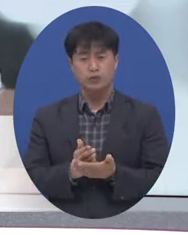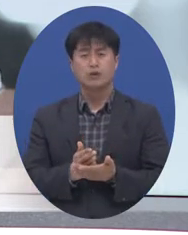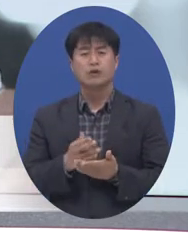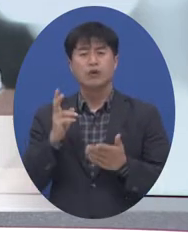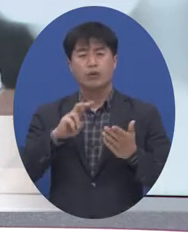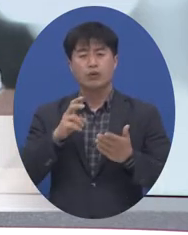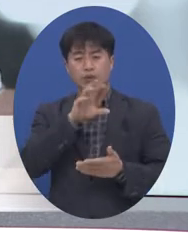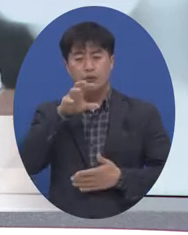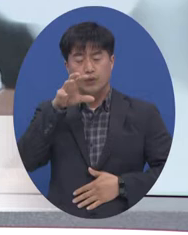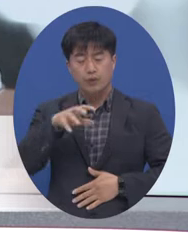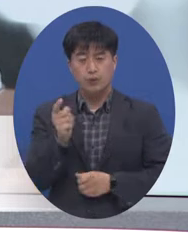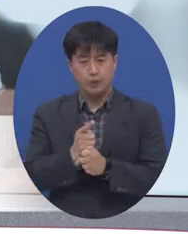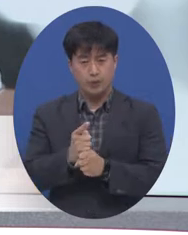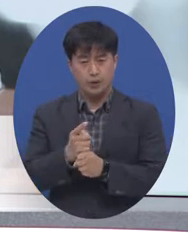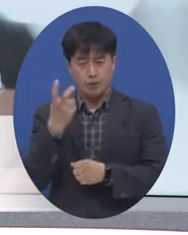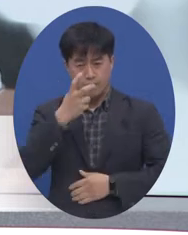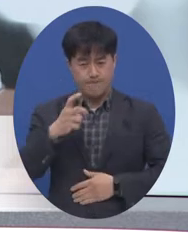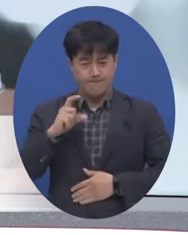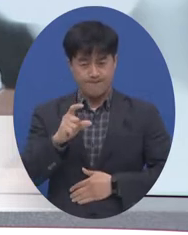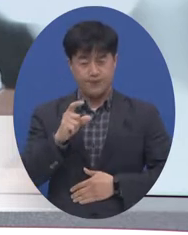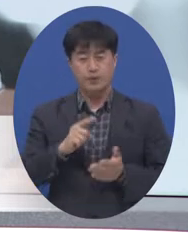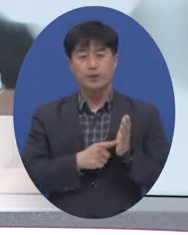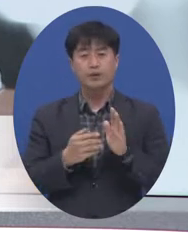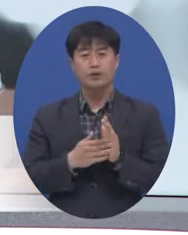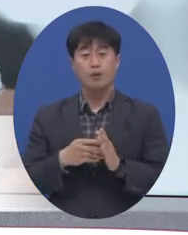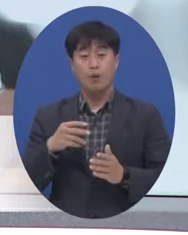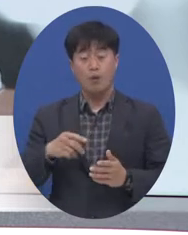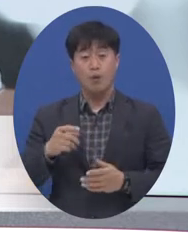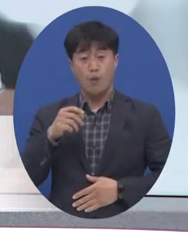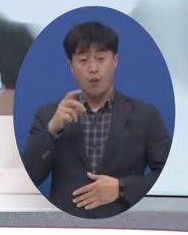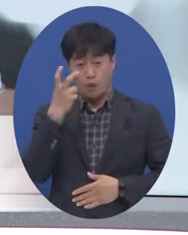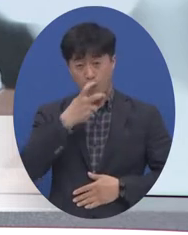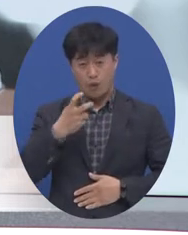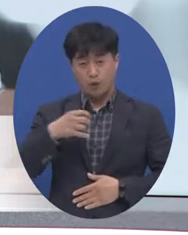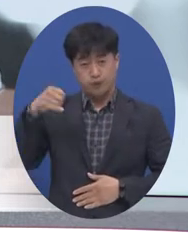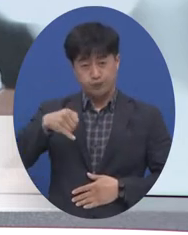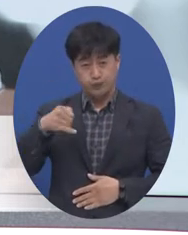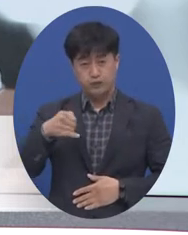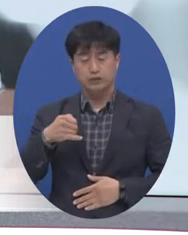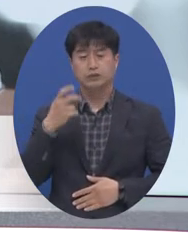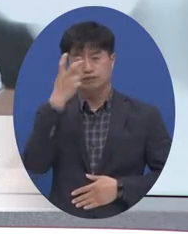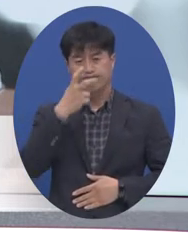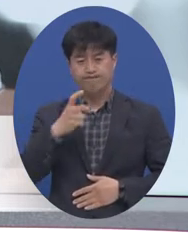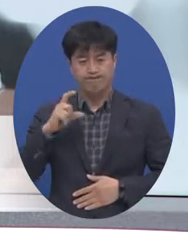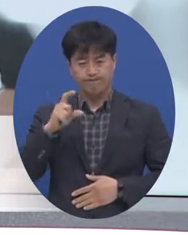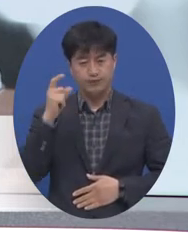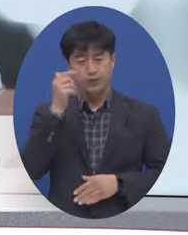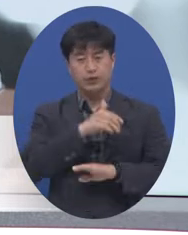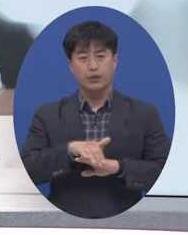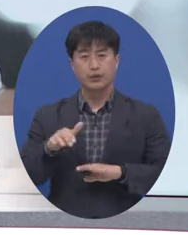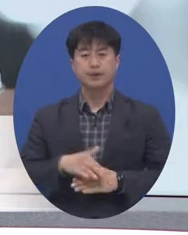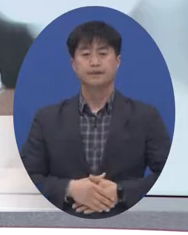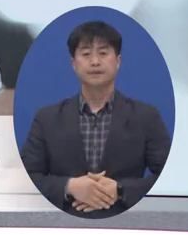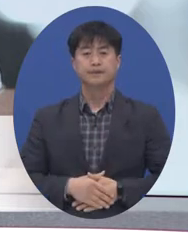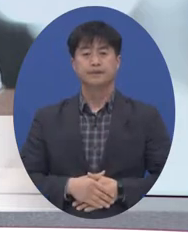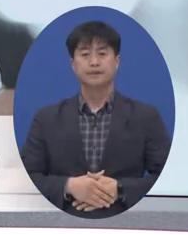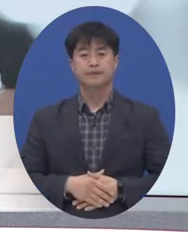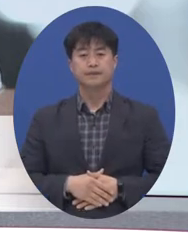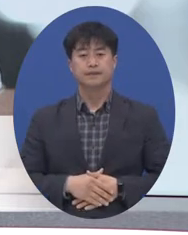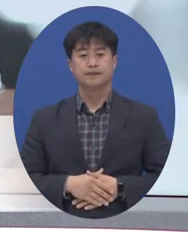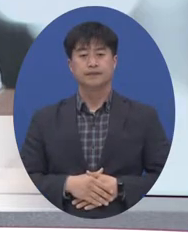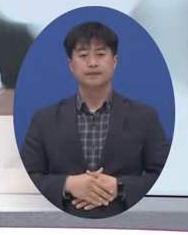강화하겠다고 밝혔습니다. 소방시설 관리 부실 행위 등 단속에 총력을 다하겠다는 구상입니다. 구영세 기자가